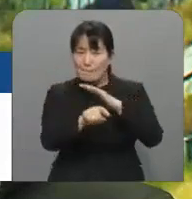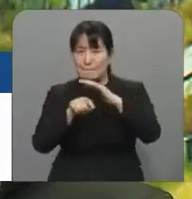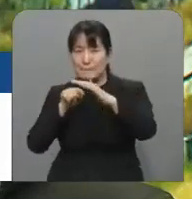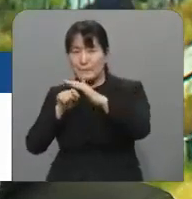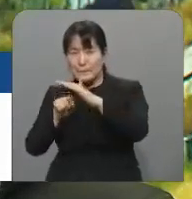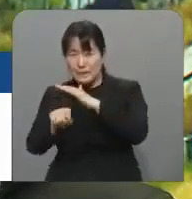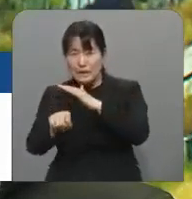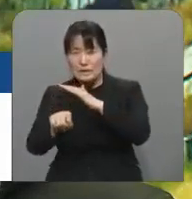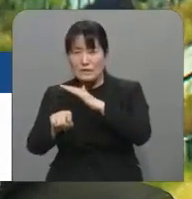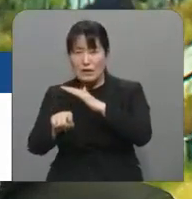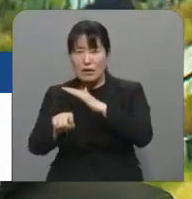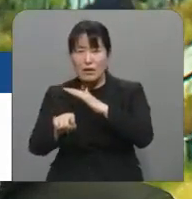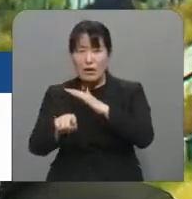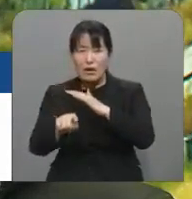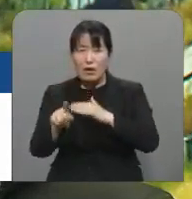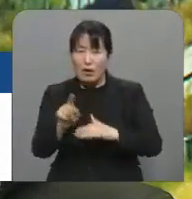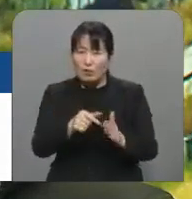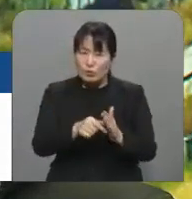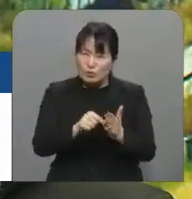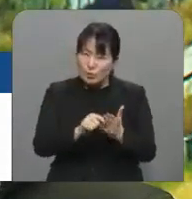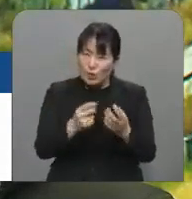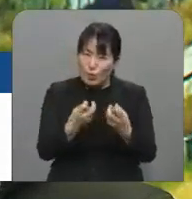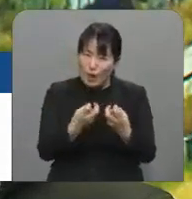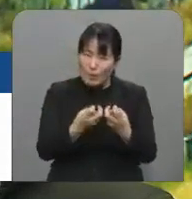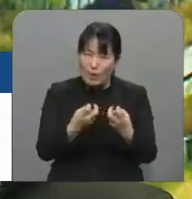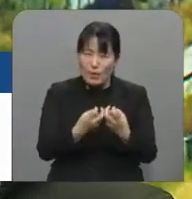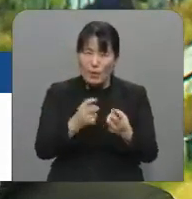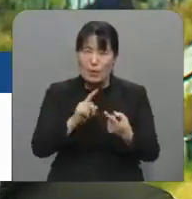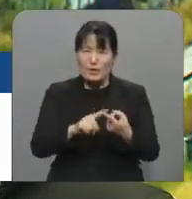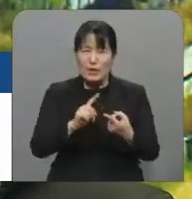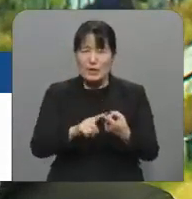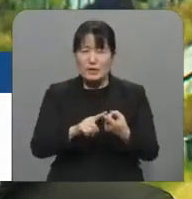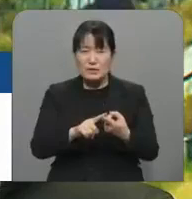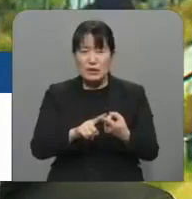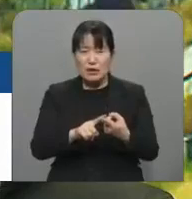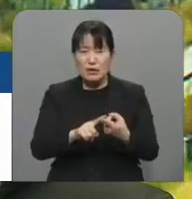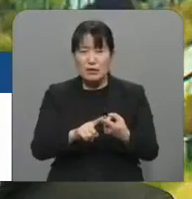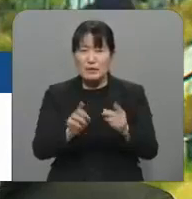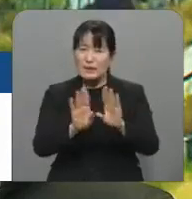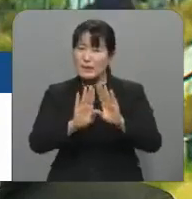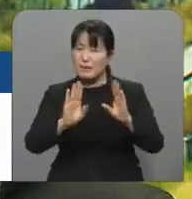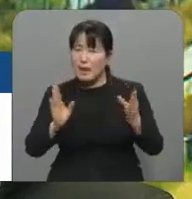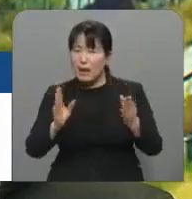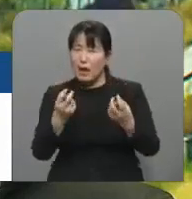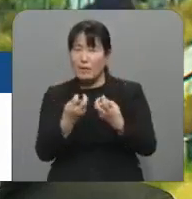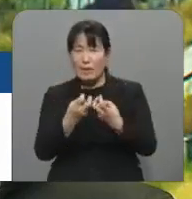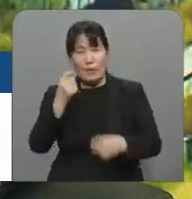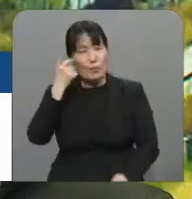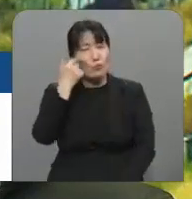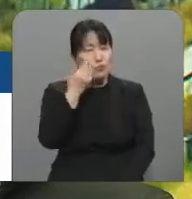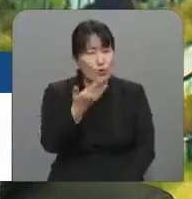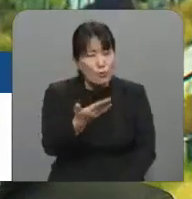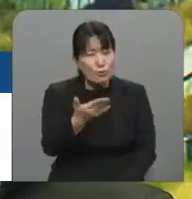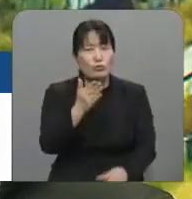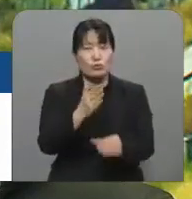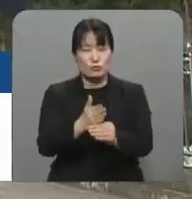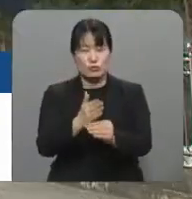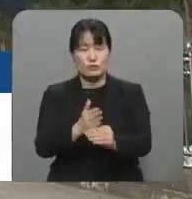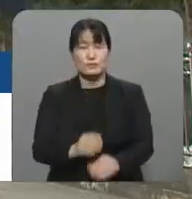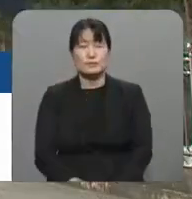그 5 느정도 선에서 열 수 있는 방안에 대해서 우리가 좀 잠을 좀